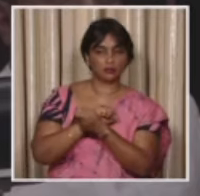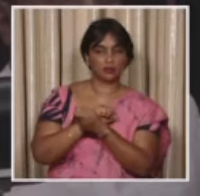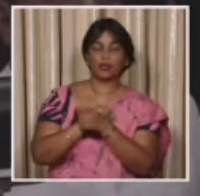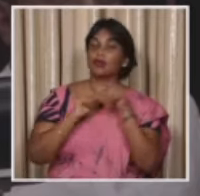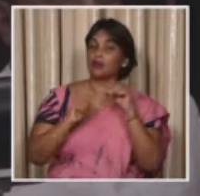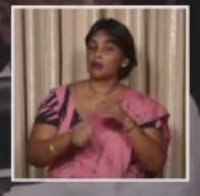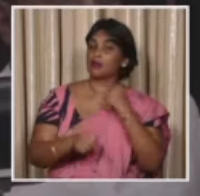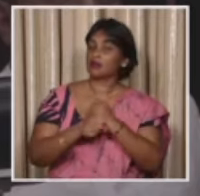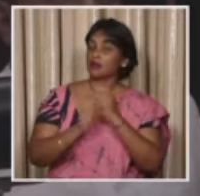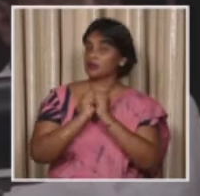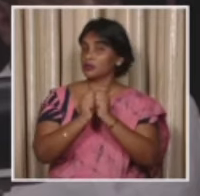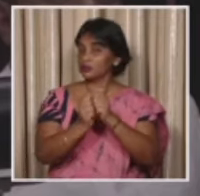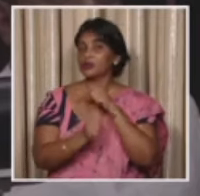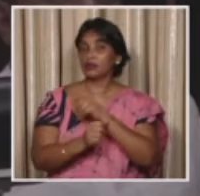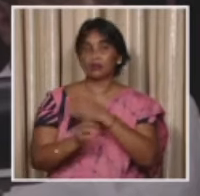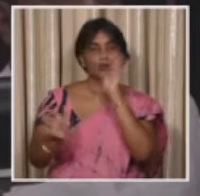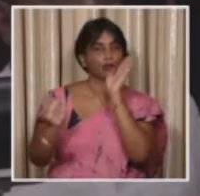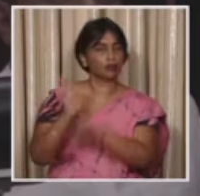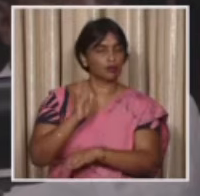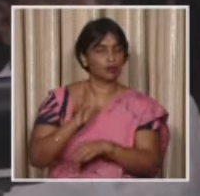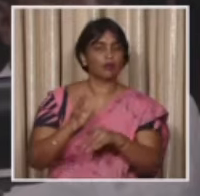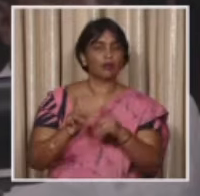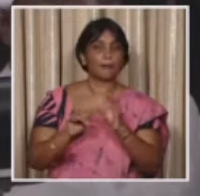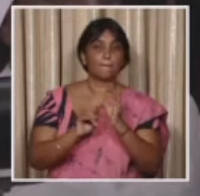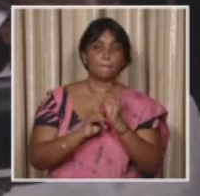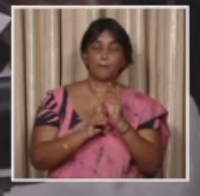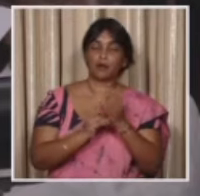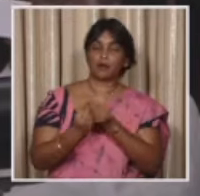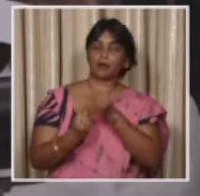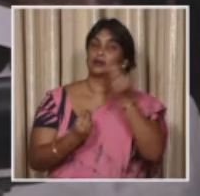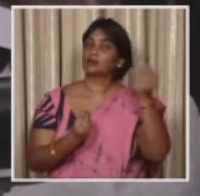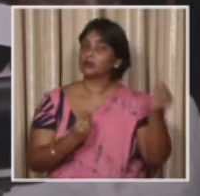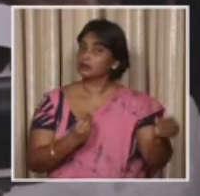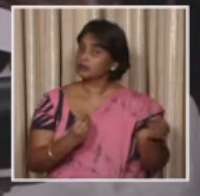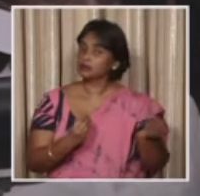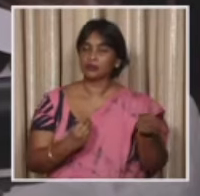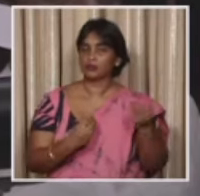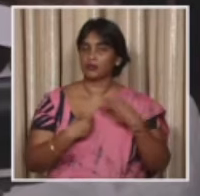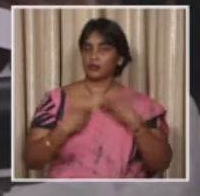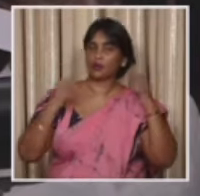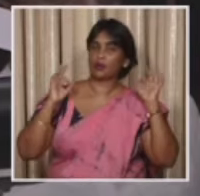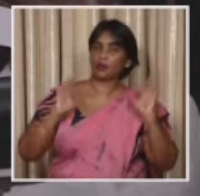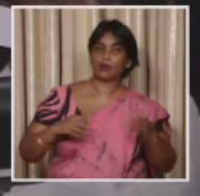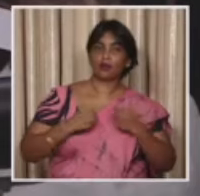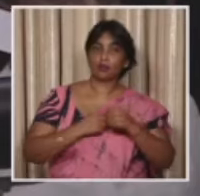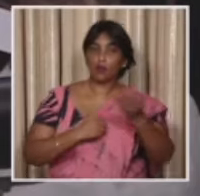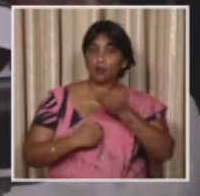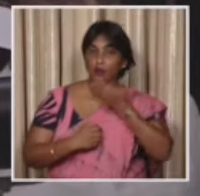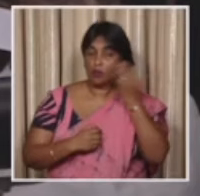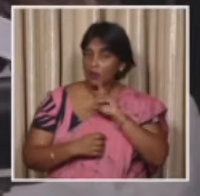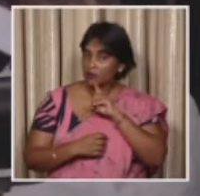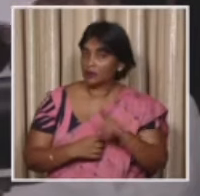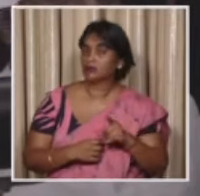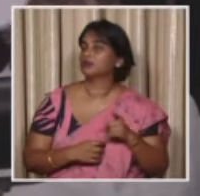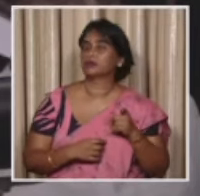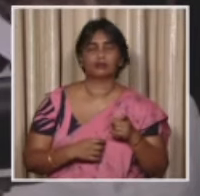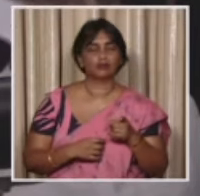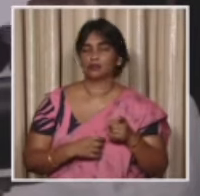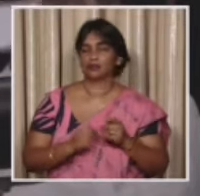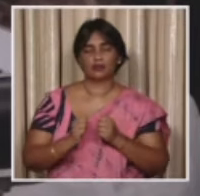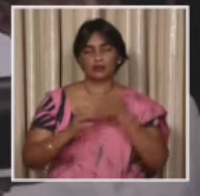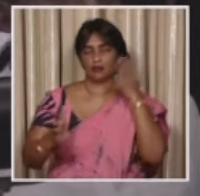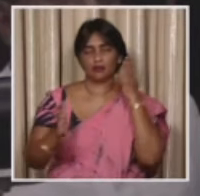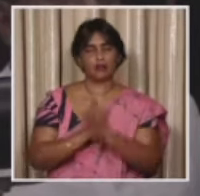අපි රාජ්‍ය සේවයේ අතරලා දාලා ඒක පෞද්ගලික අංශයට බාර දීලා ඒකෙන් ගැලවිලා වැඩ කොටස කරන්න පුළුවන් කියනවා නම් ඒක